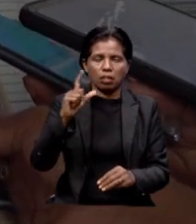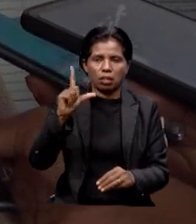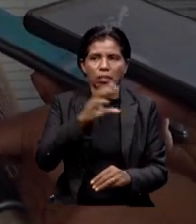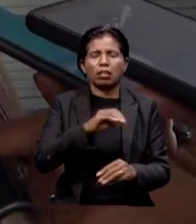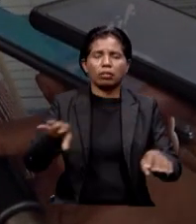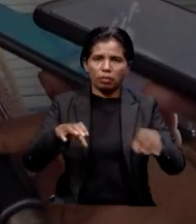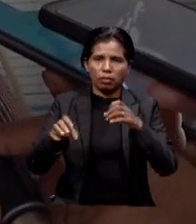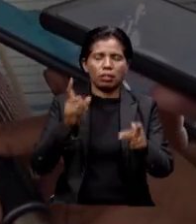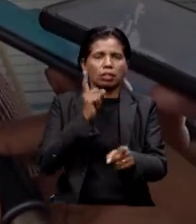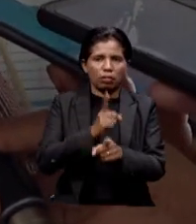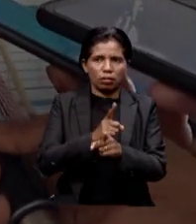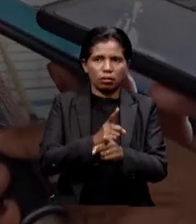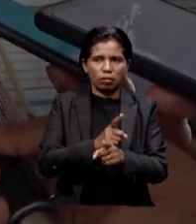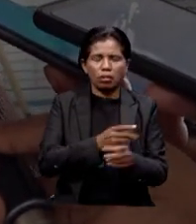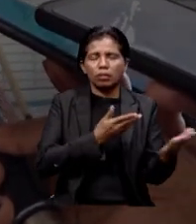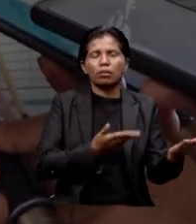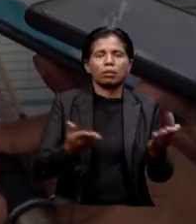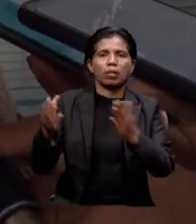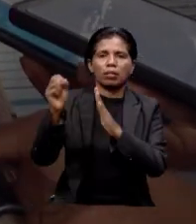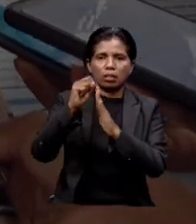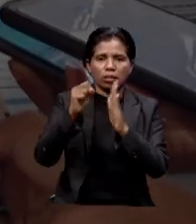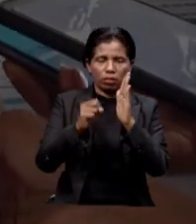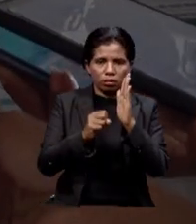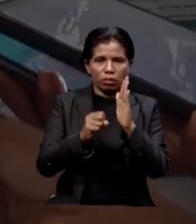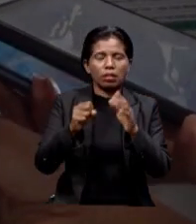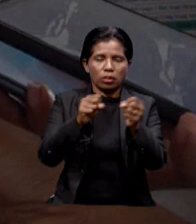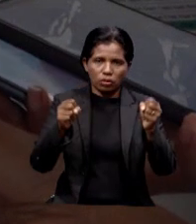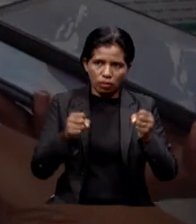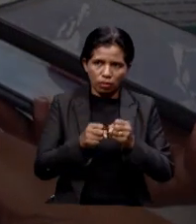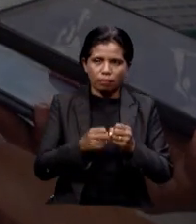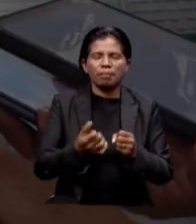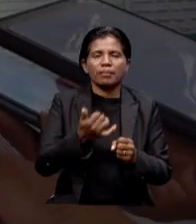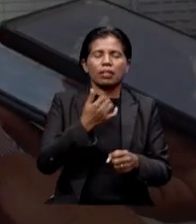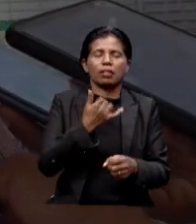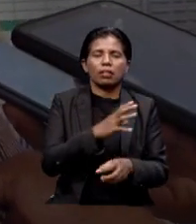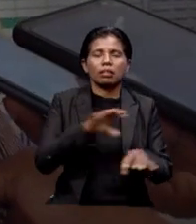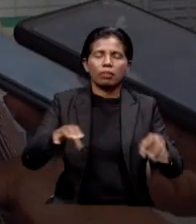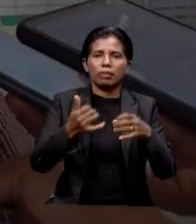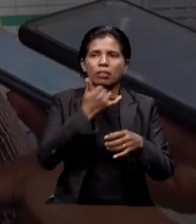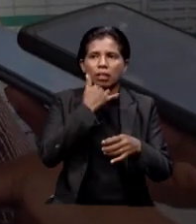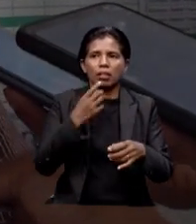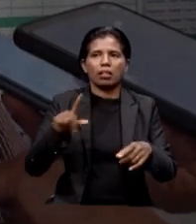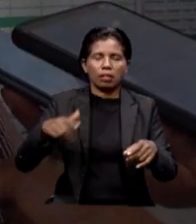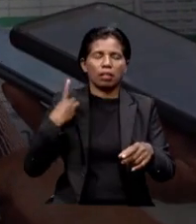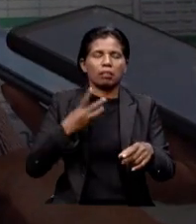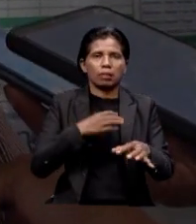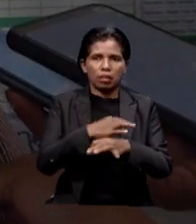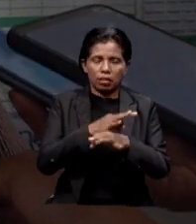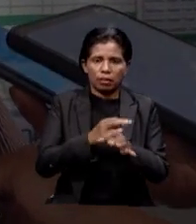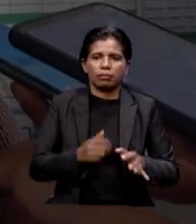tinggi sevalet submeti bai suku. Nebe buat tidak failan suka lalayan yang mungkin nebe or sila amsi hadia turi. So kes tau